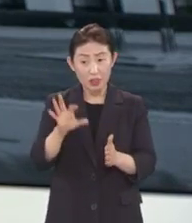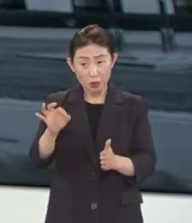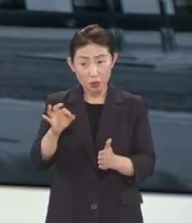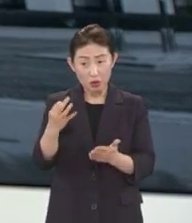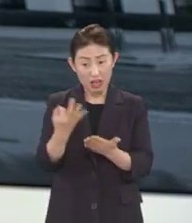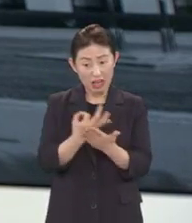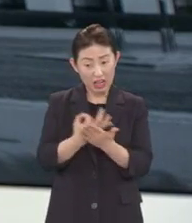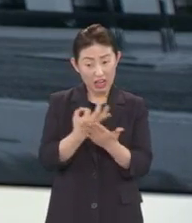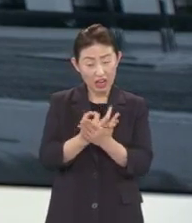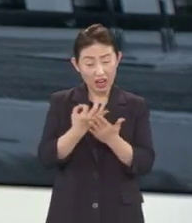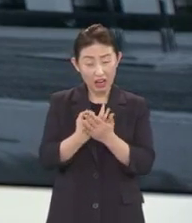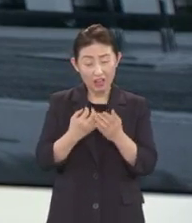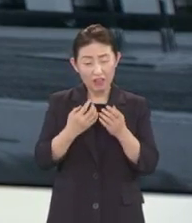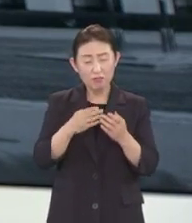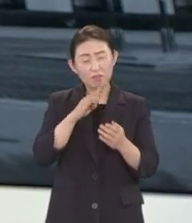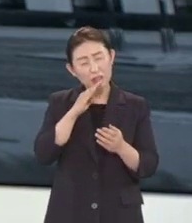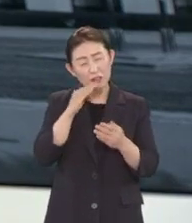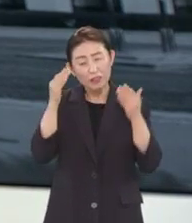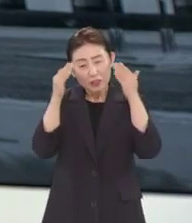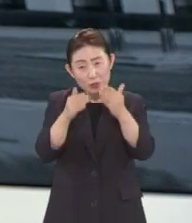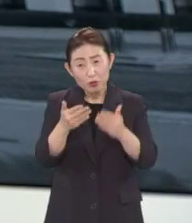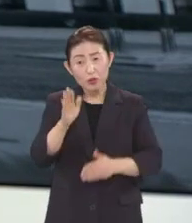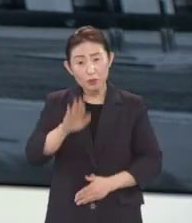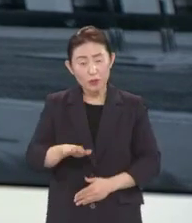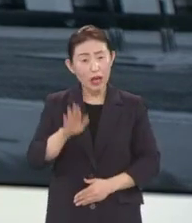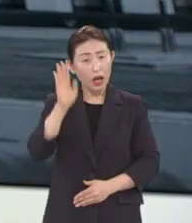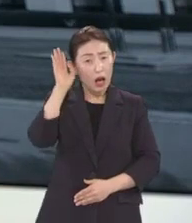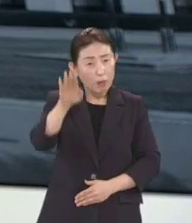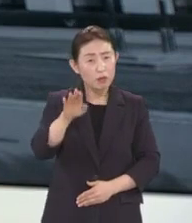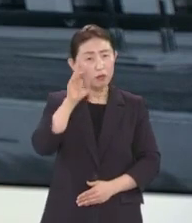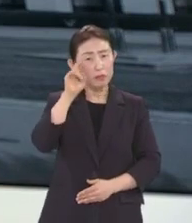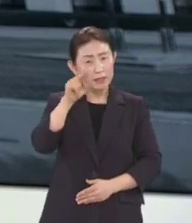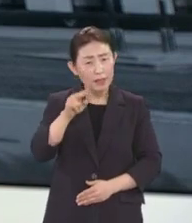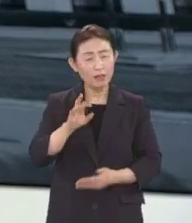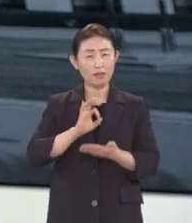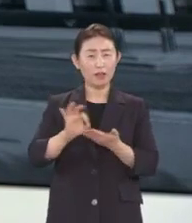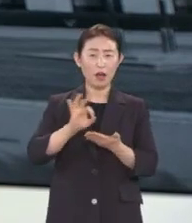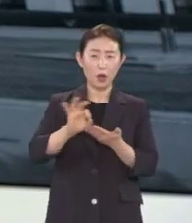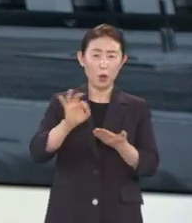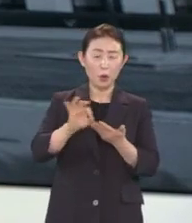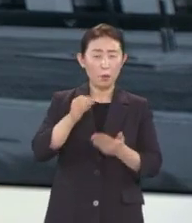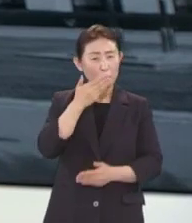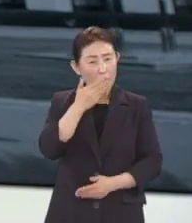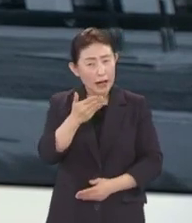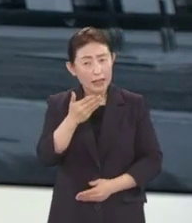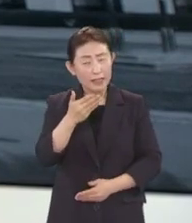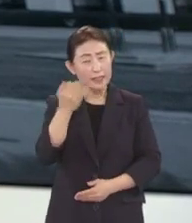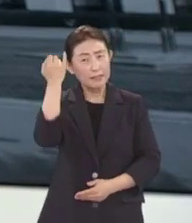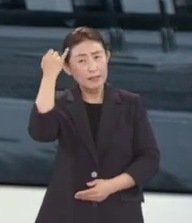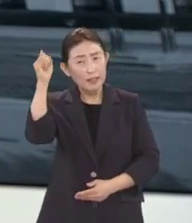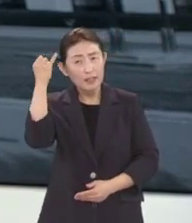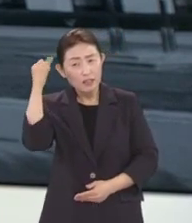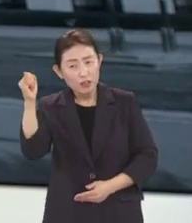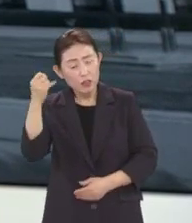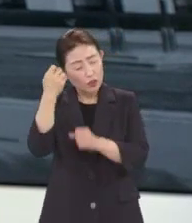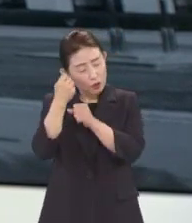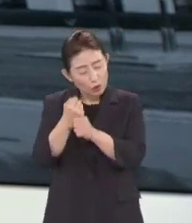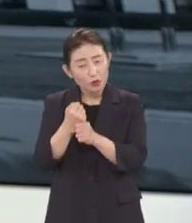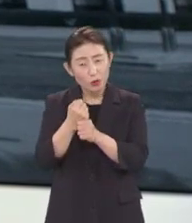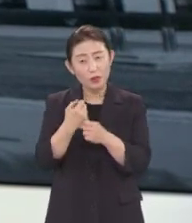저희가 진행을 해야 되겠지만 언제 쓸지 모르는 좀 모험적인 그런 창의적인 연구